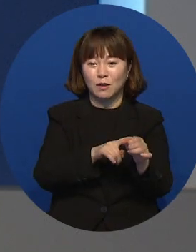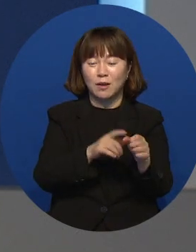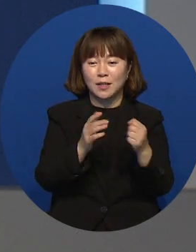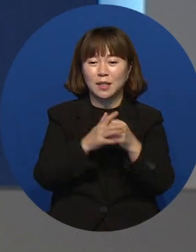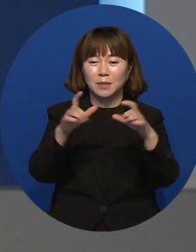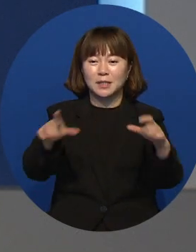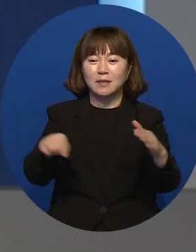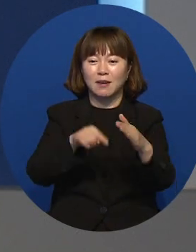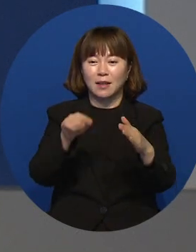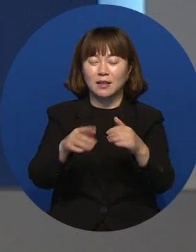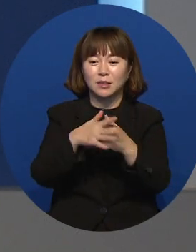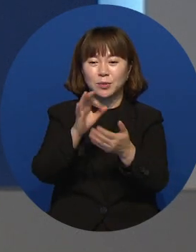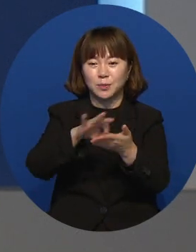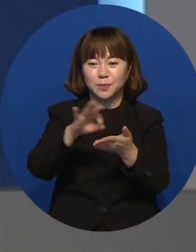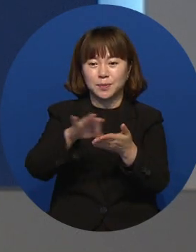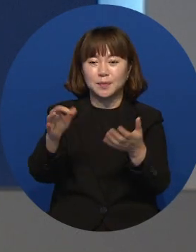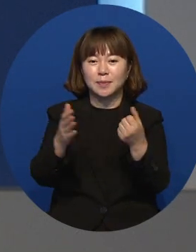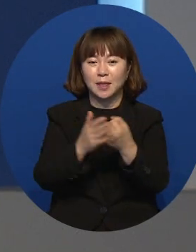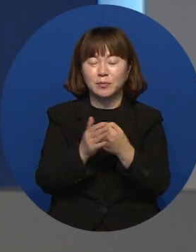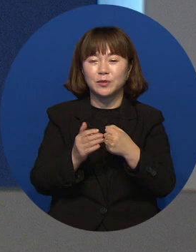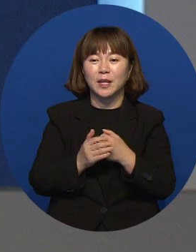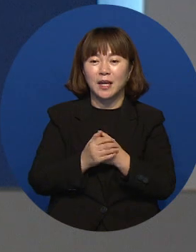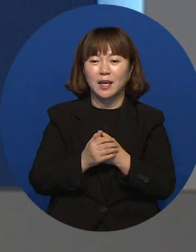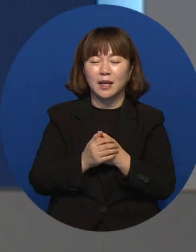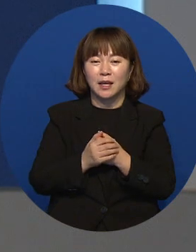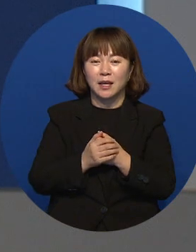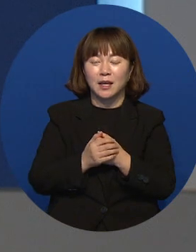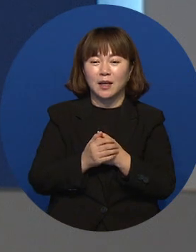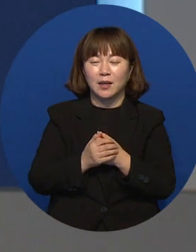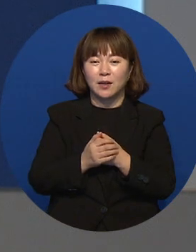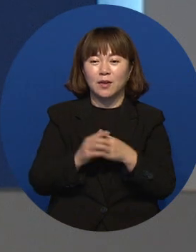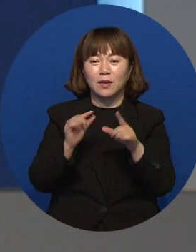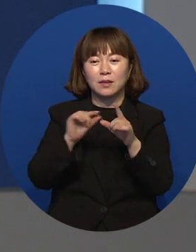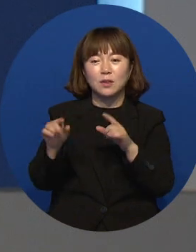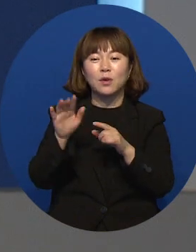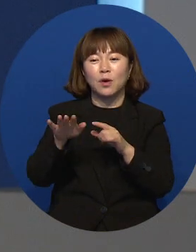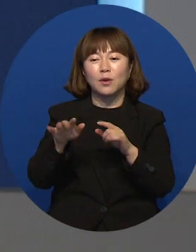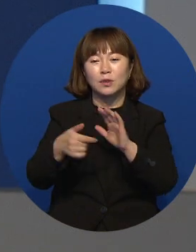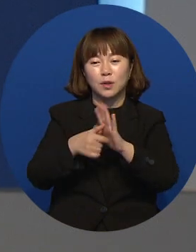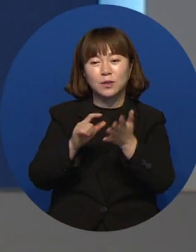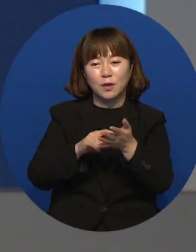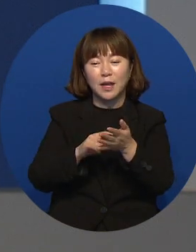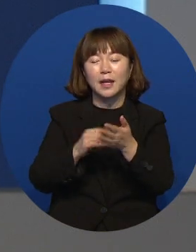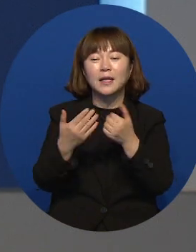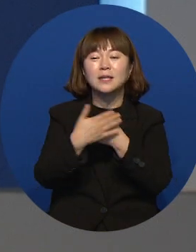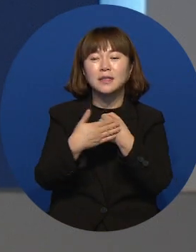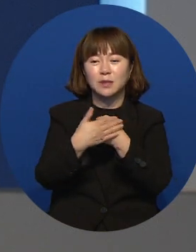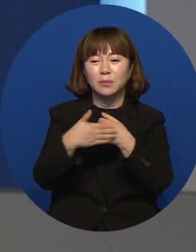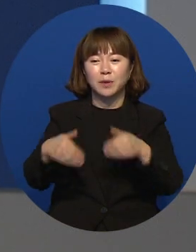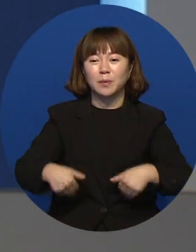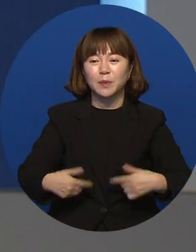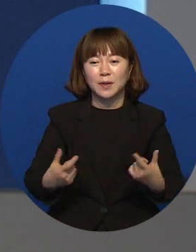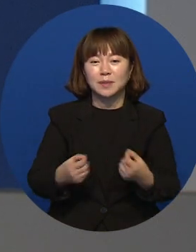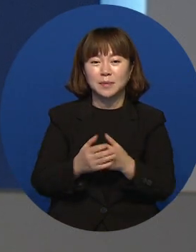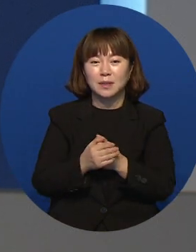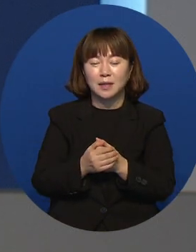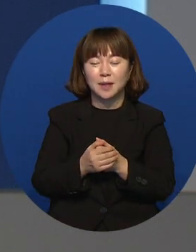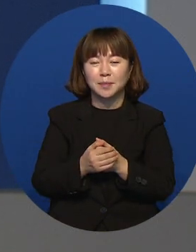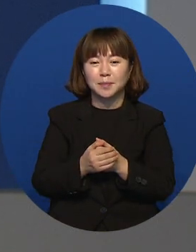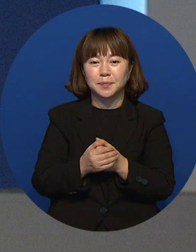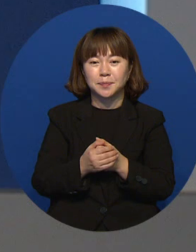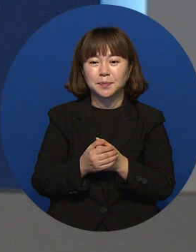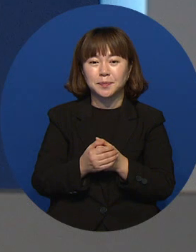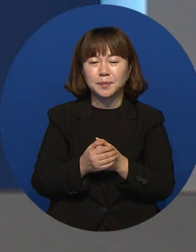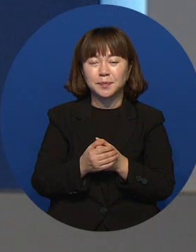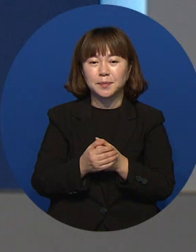그런 구조가 있다보니까 그래서 일정 정도의 이젠 주의가 필요하다는 거죠 그 인생 집 을 통해서 어 이게 이제 촉매가 촉매제가 돼서